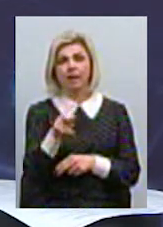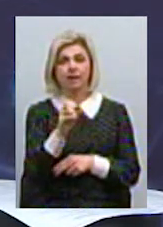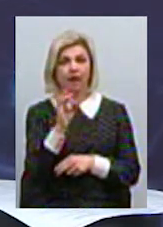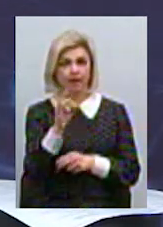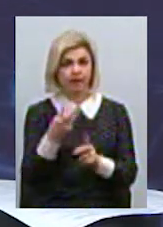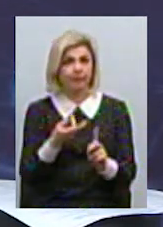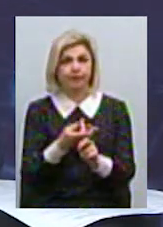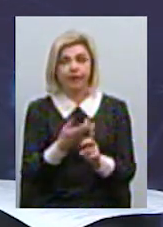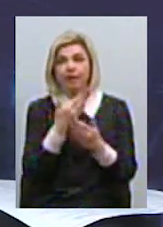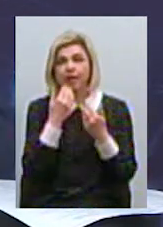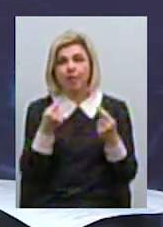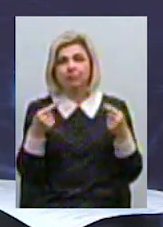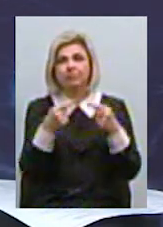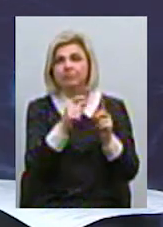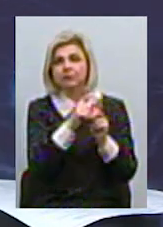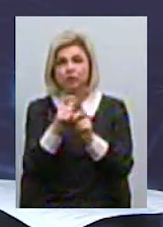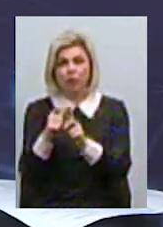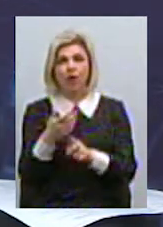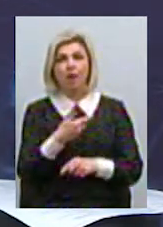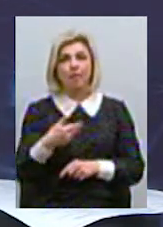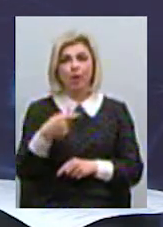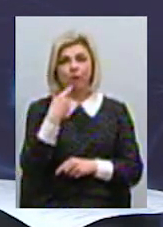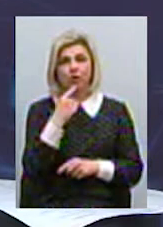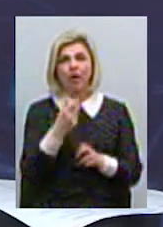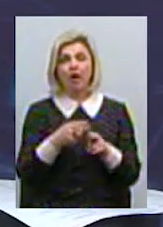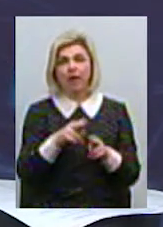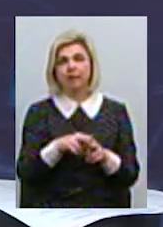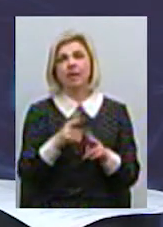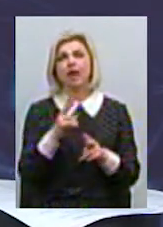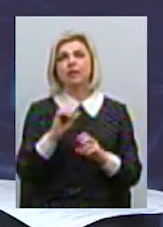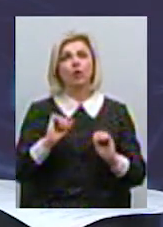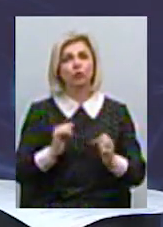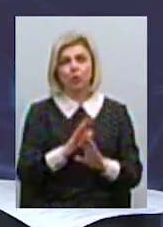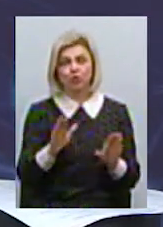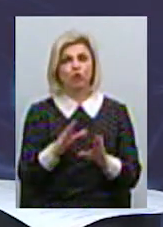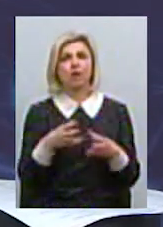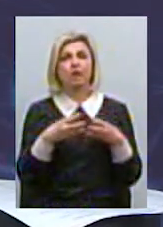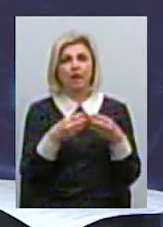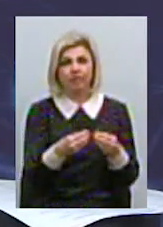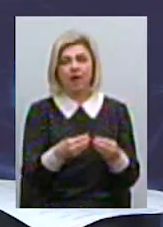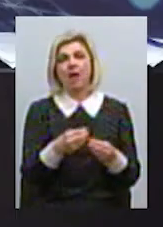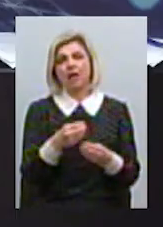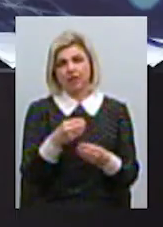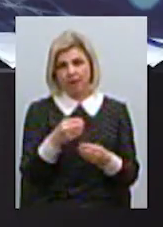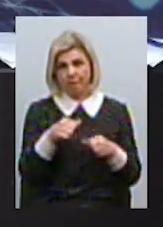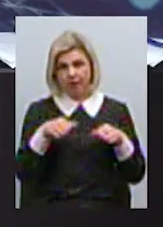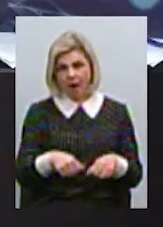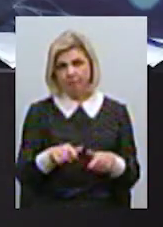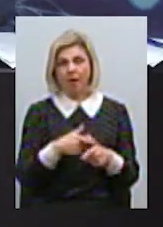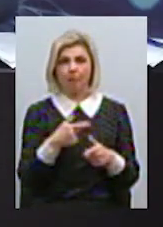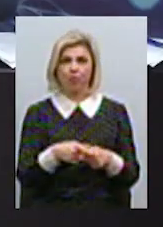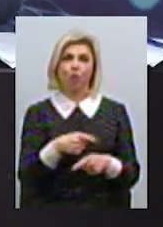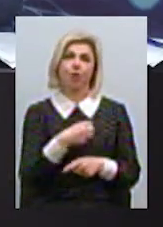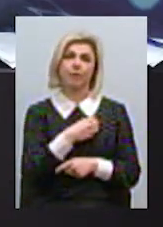нема визначення. Ми говоримо, фахівці, що це недружнє поглинання прав, майна або підприємств.